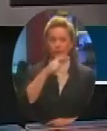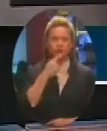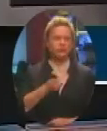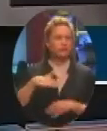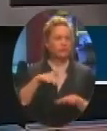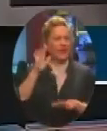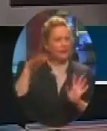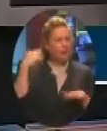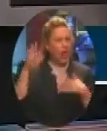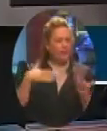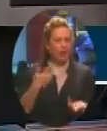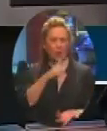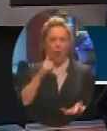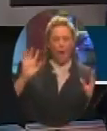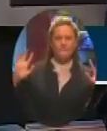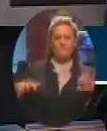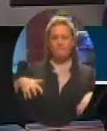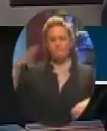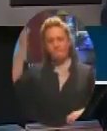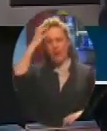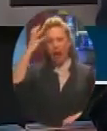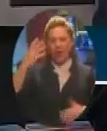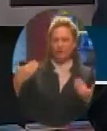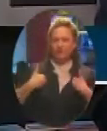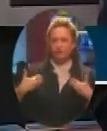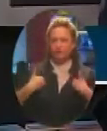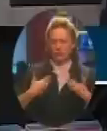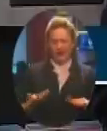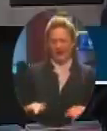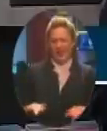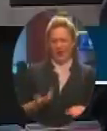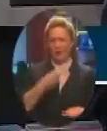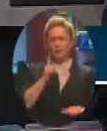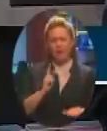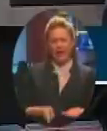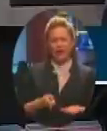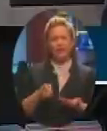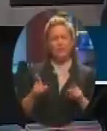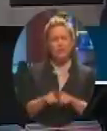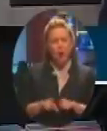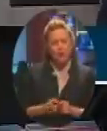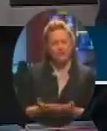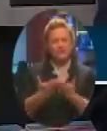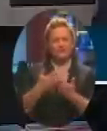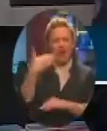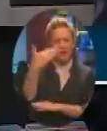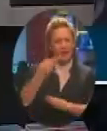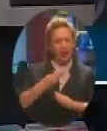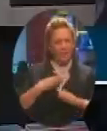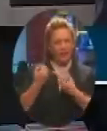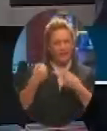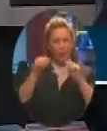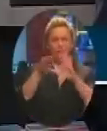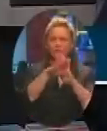לא לואי ה-14 שאומר המדינה זה אני. הוא צריך להיות משרת המדינה ולקבל את הדמוקרטיה שלה ולוודא